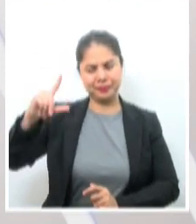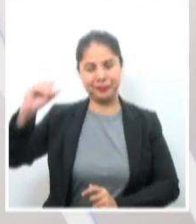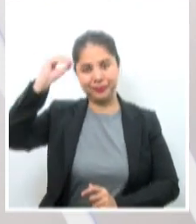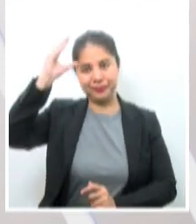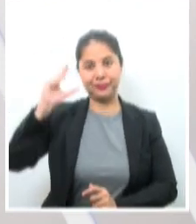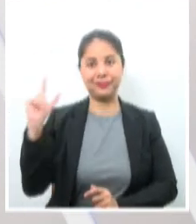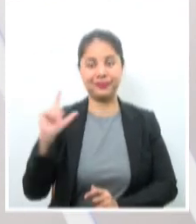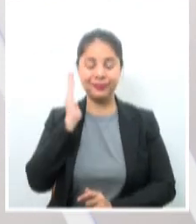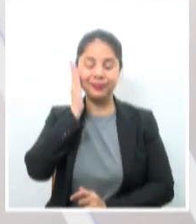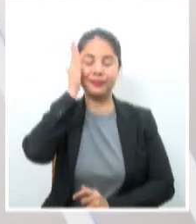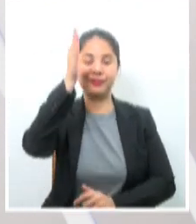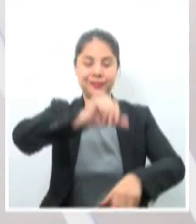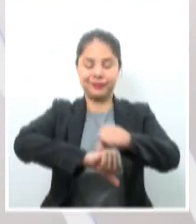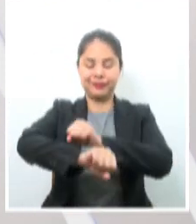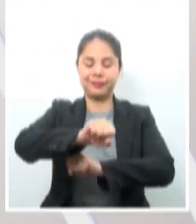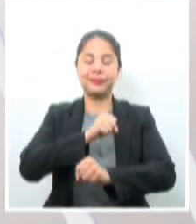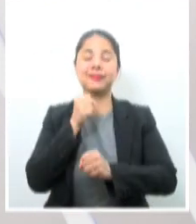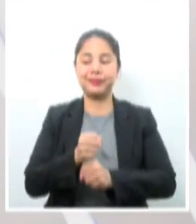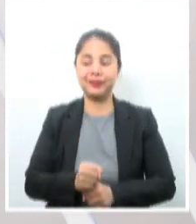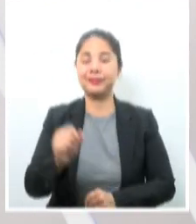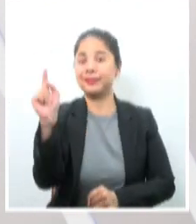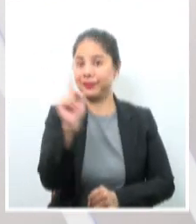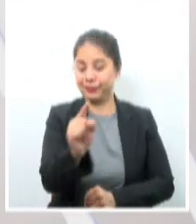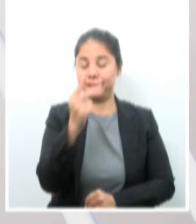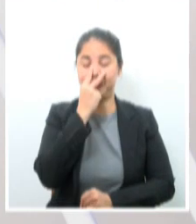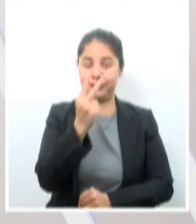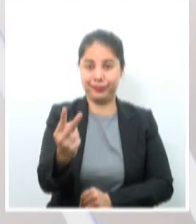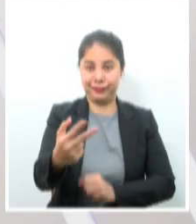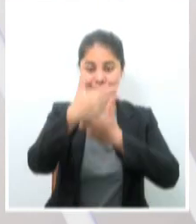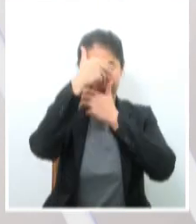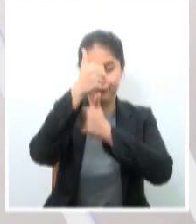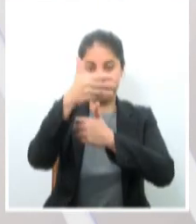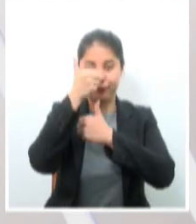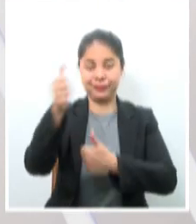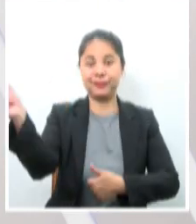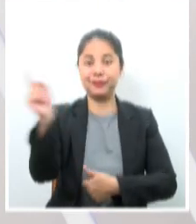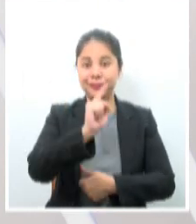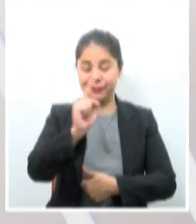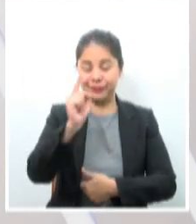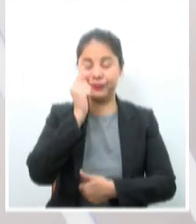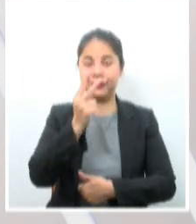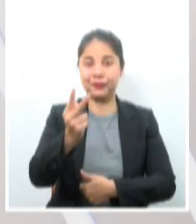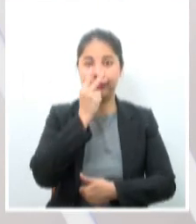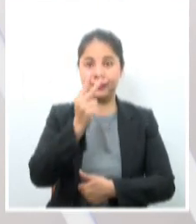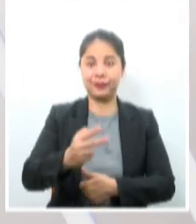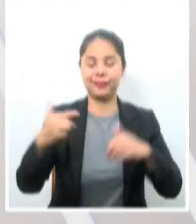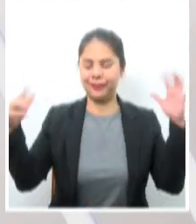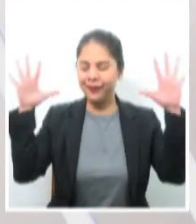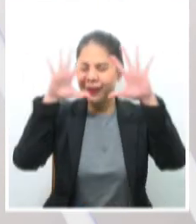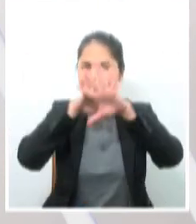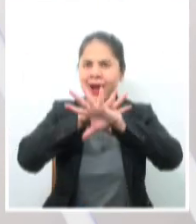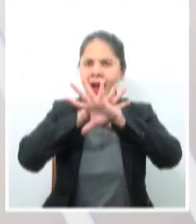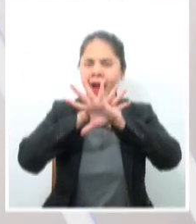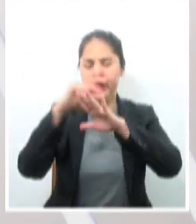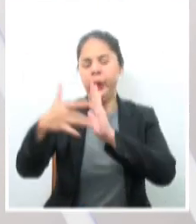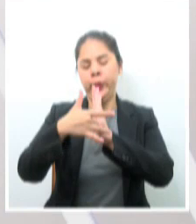คะทีนี้ค่ะก็จะมีแบบวัดแววอีกแบบนึงค่ะที่มีความน่าสนใจเช่นเดียวกันนะคะแล้วก็มีเป็นลักษณะของแอนิเมชัน